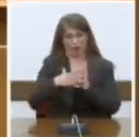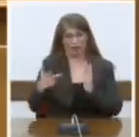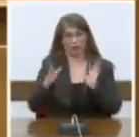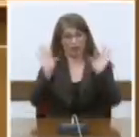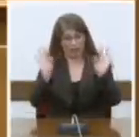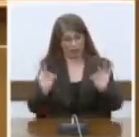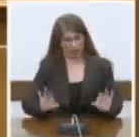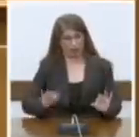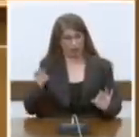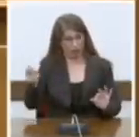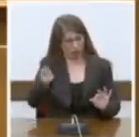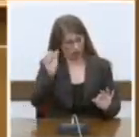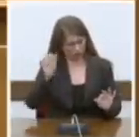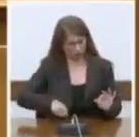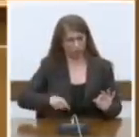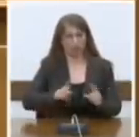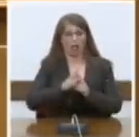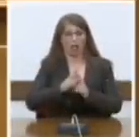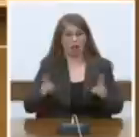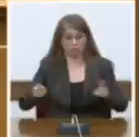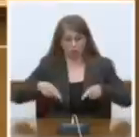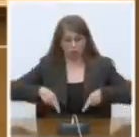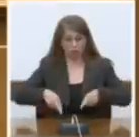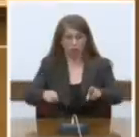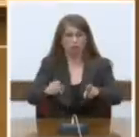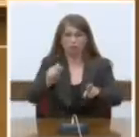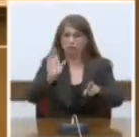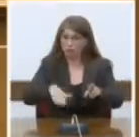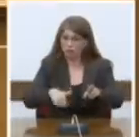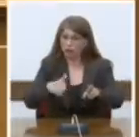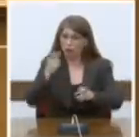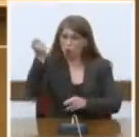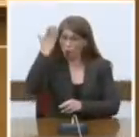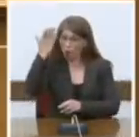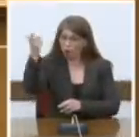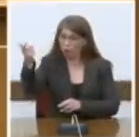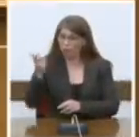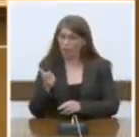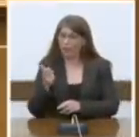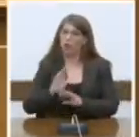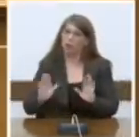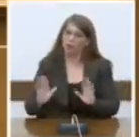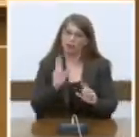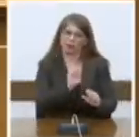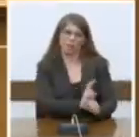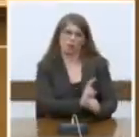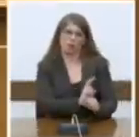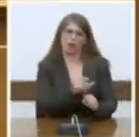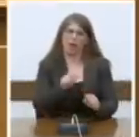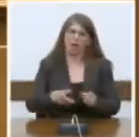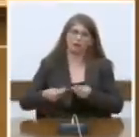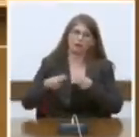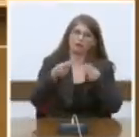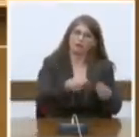χρέος, να έχει καθαρό διάδρομο, να έχει φθηνότερο ποτέ κόστος δανεισμού και να έχει ταυτόχρονα και απόθεμα. Και αυτό το παραδώσαμε